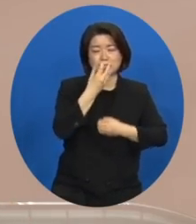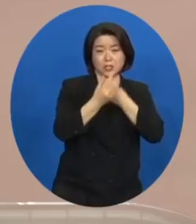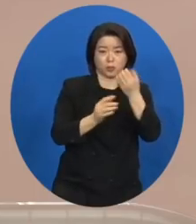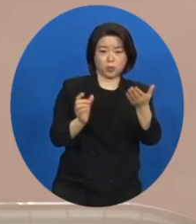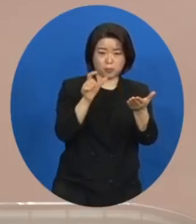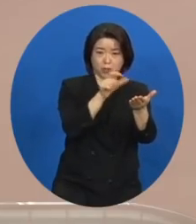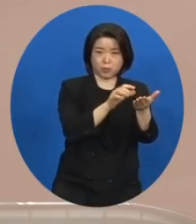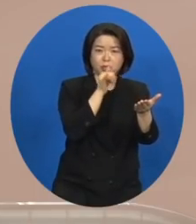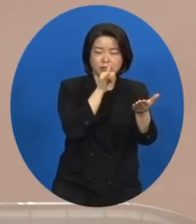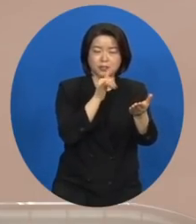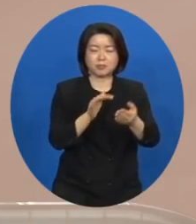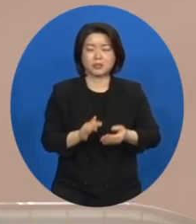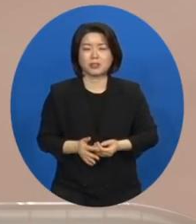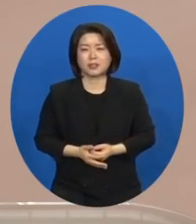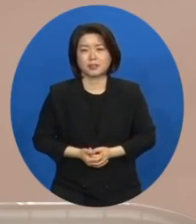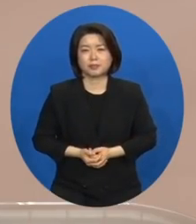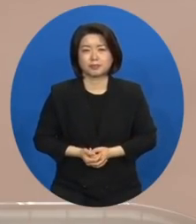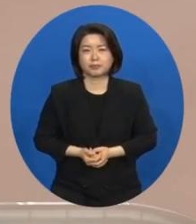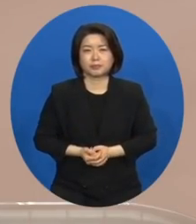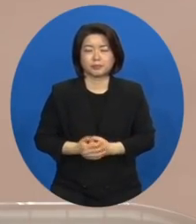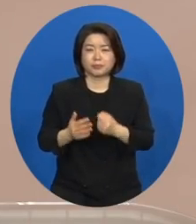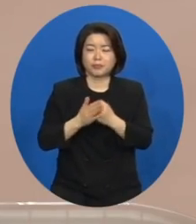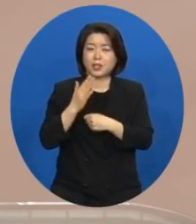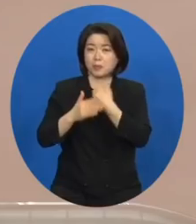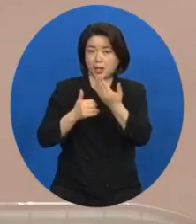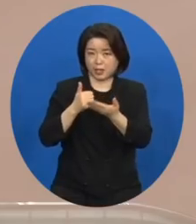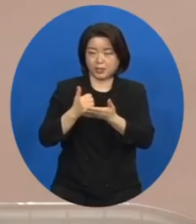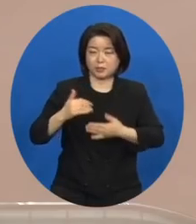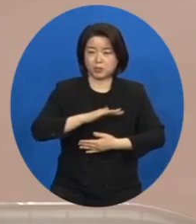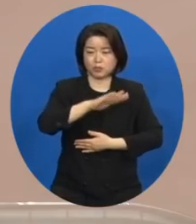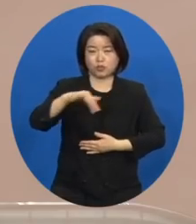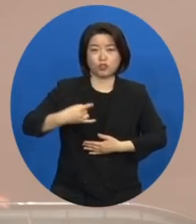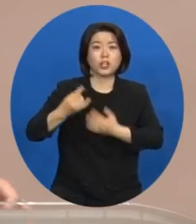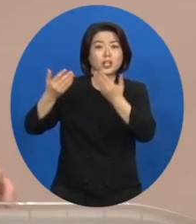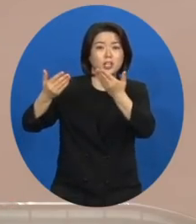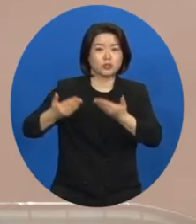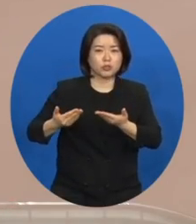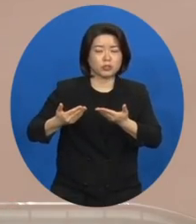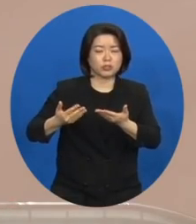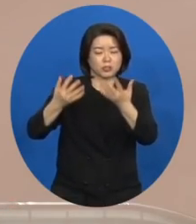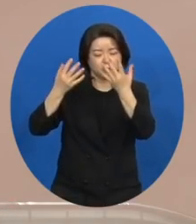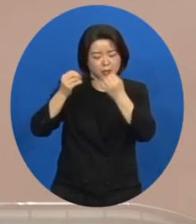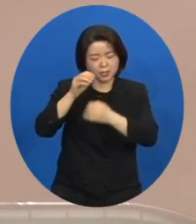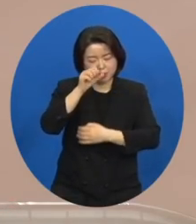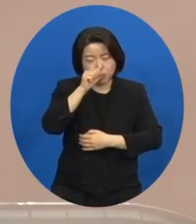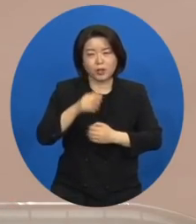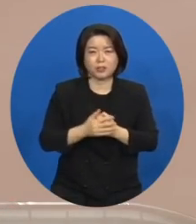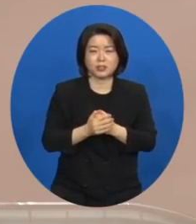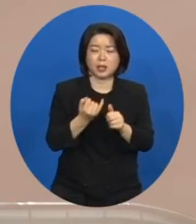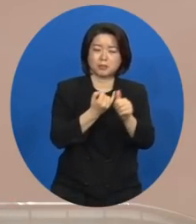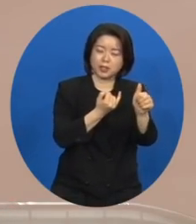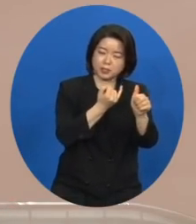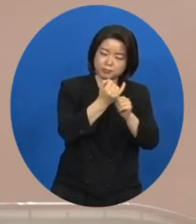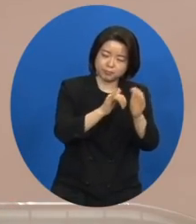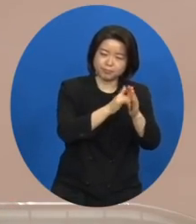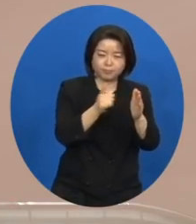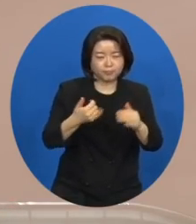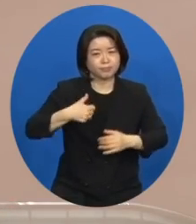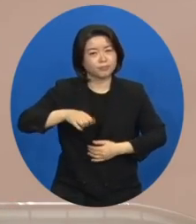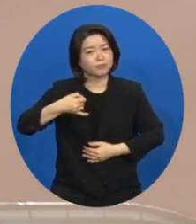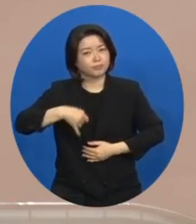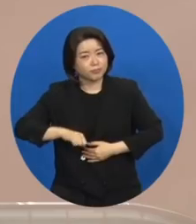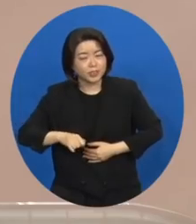않습니다 이거 하나님께서 우리에게 주신 것도 얼마나 좋은 것들이 많아요 배우자 가족 자녀 우리의 어떤